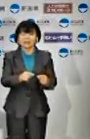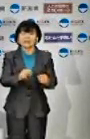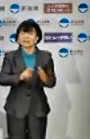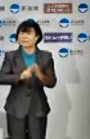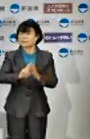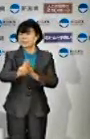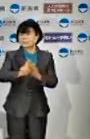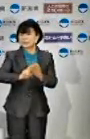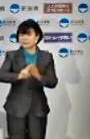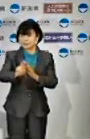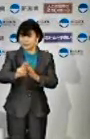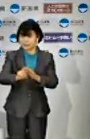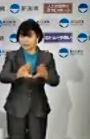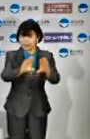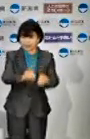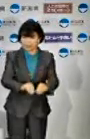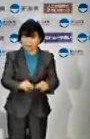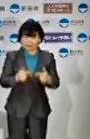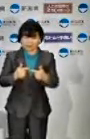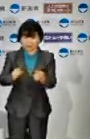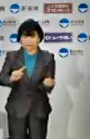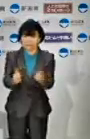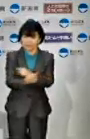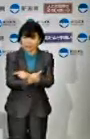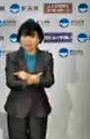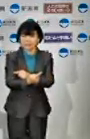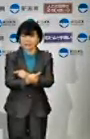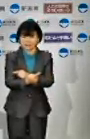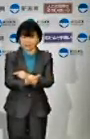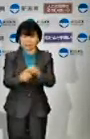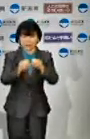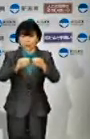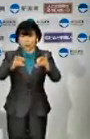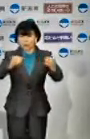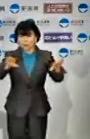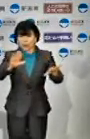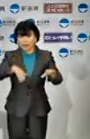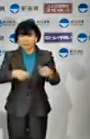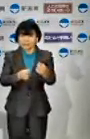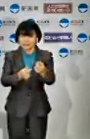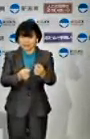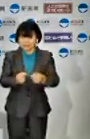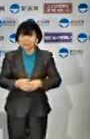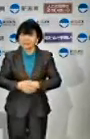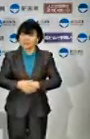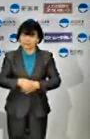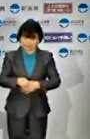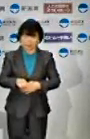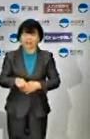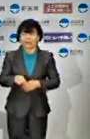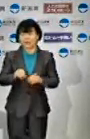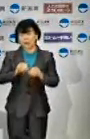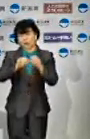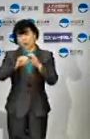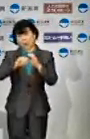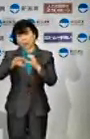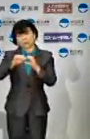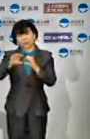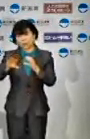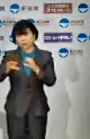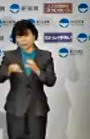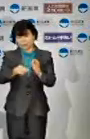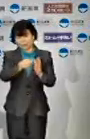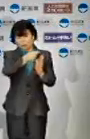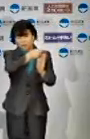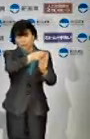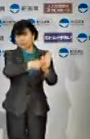視野に入れていると。 なんか報道がちょっと見出しがひどいと思います。 見出しがひどい、 極めてひどい見出しだと